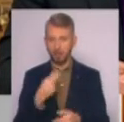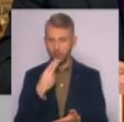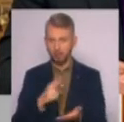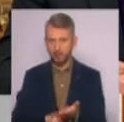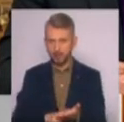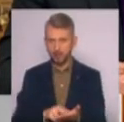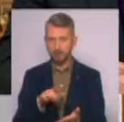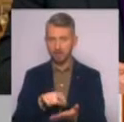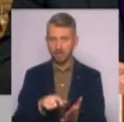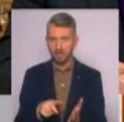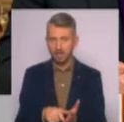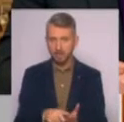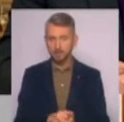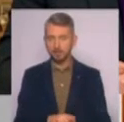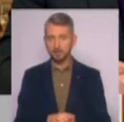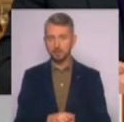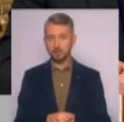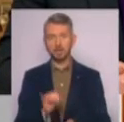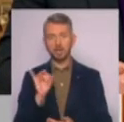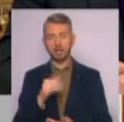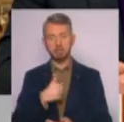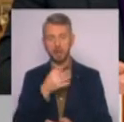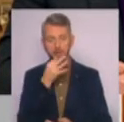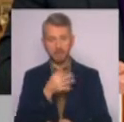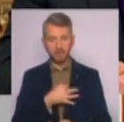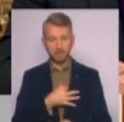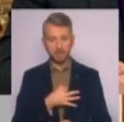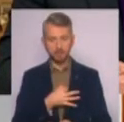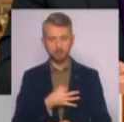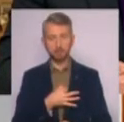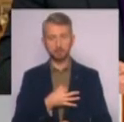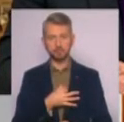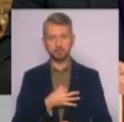так, в квартирі, і мені сказали,